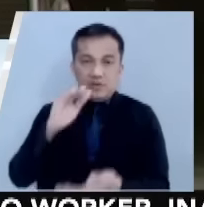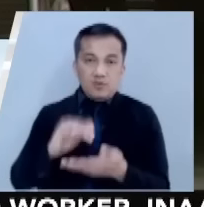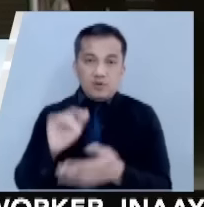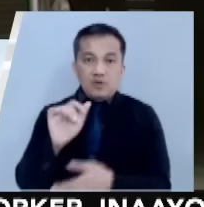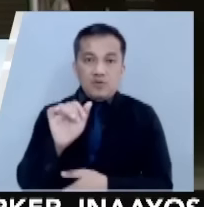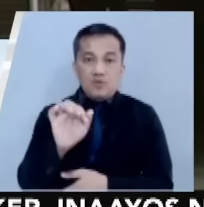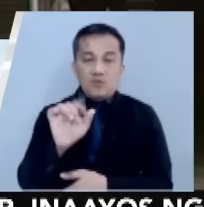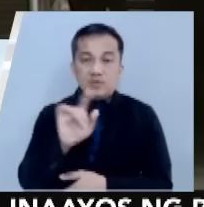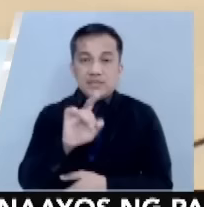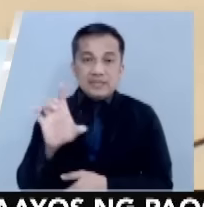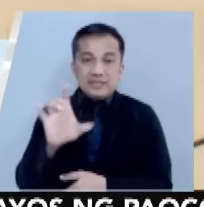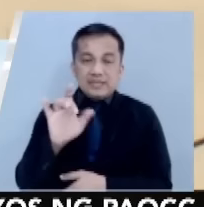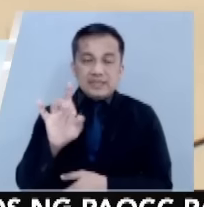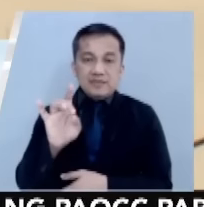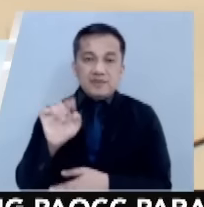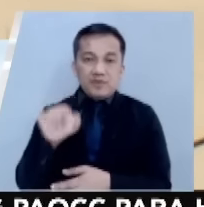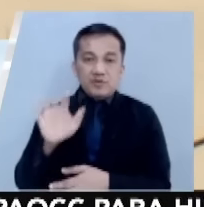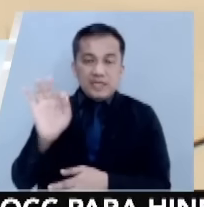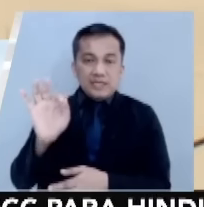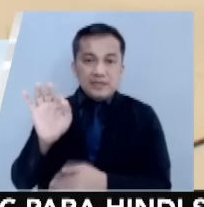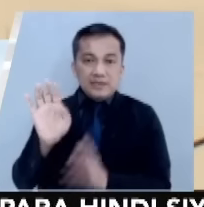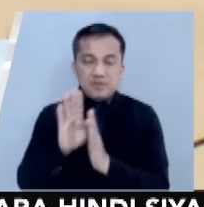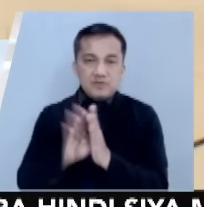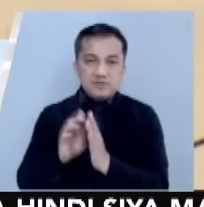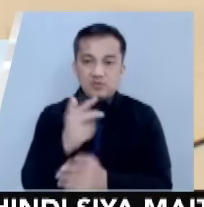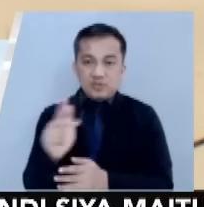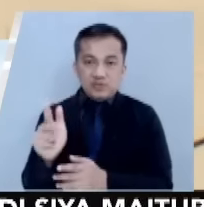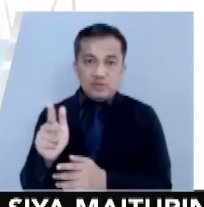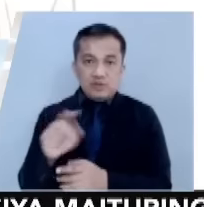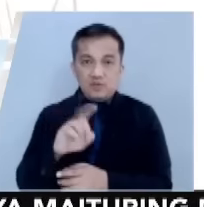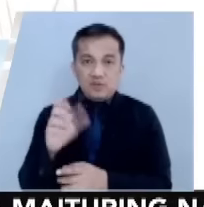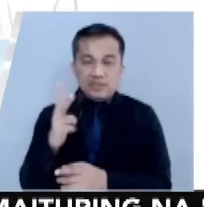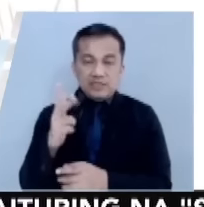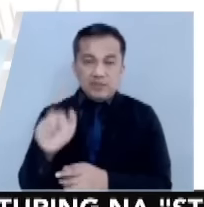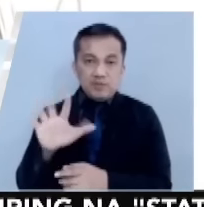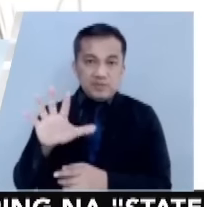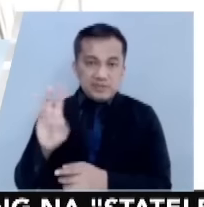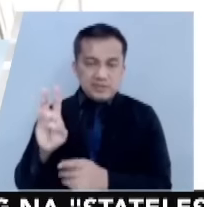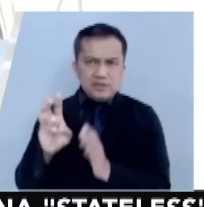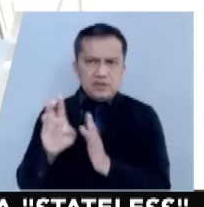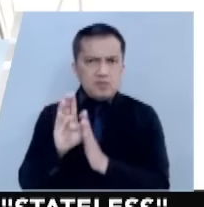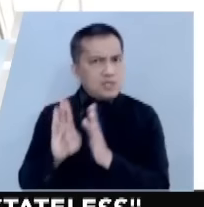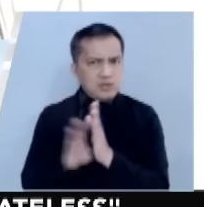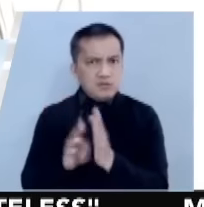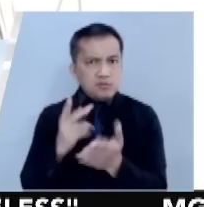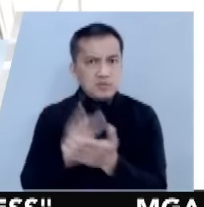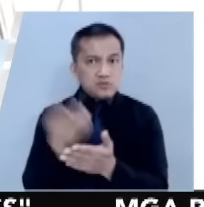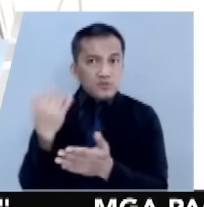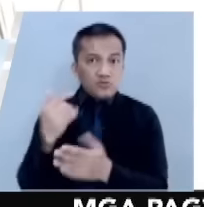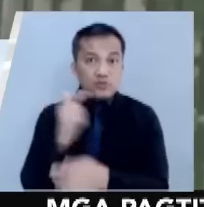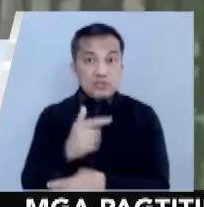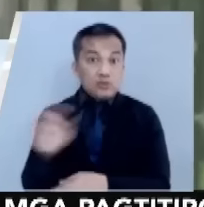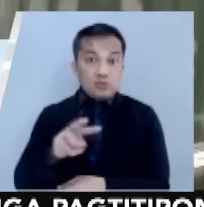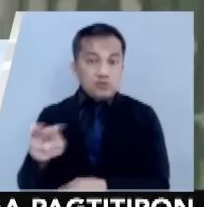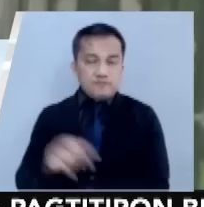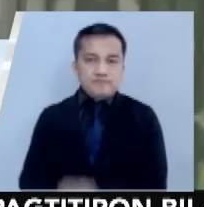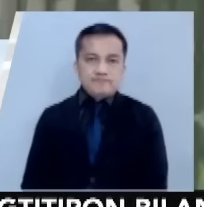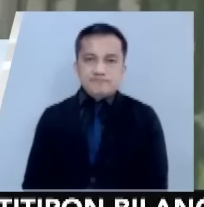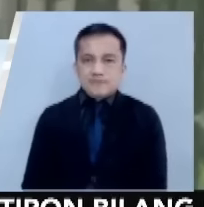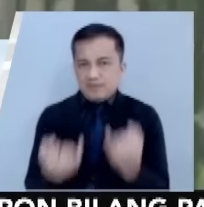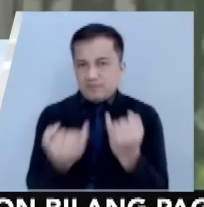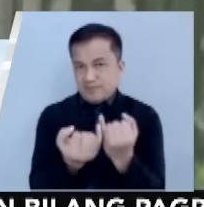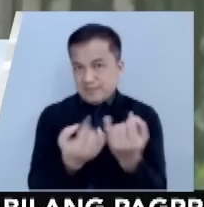pesos nitong 2023 mula sa 130.56 billion pesos noong 2022. Tugon ng PhilHealth,